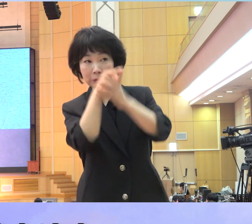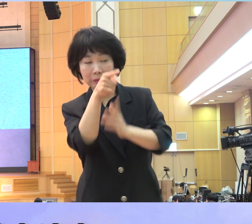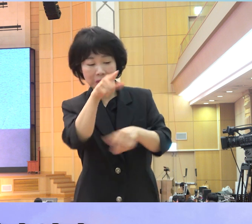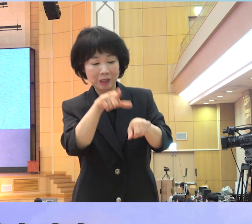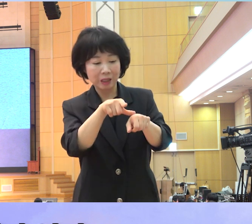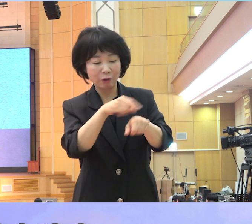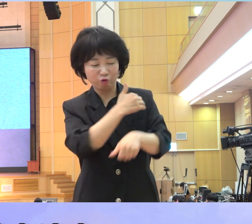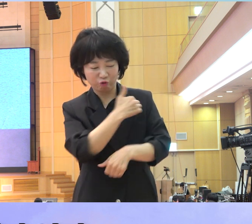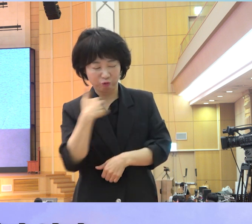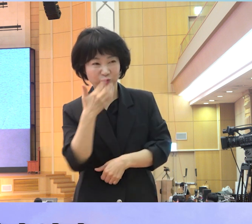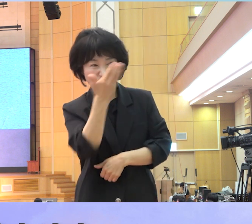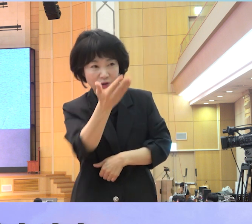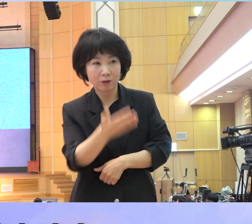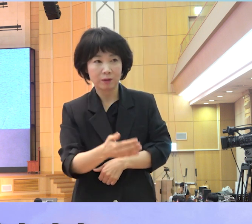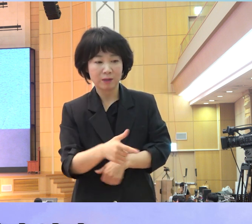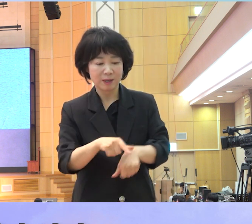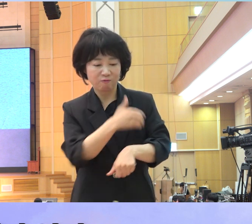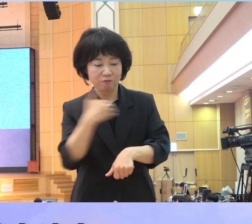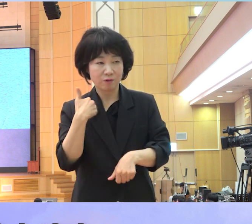바로 혼내지 않으시고.